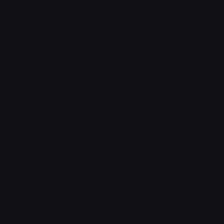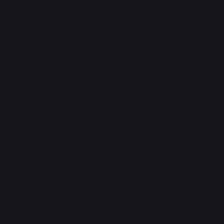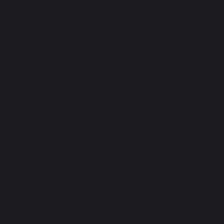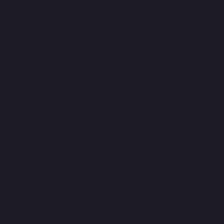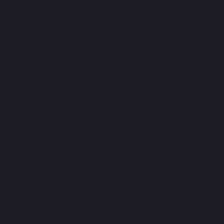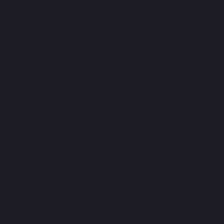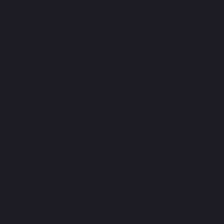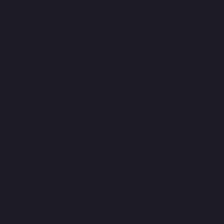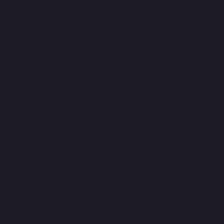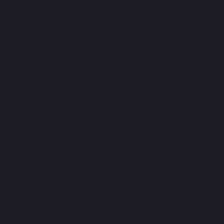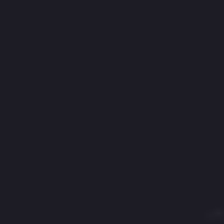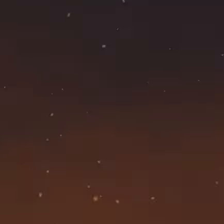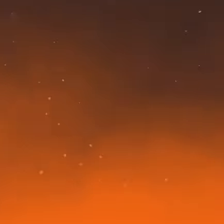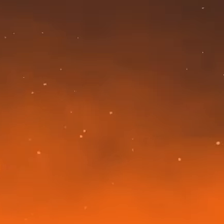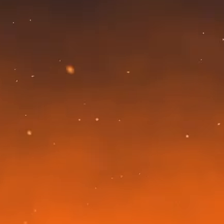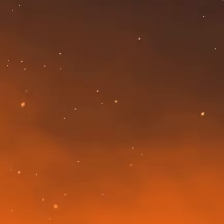ครับขอบคุณครับ